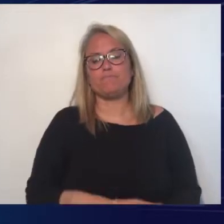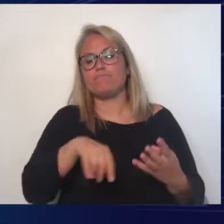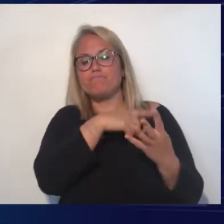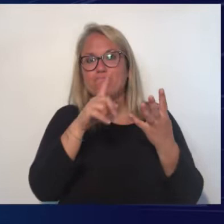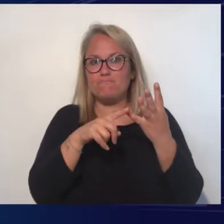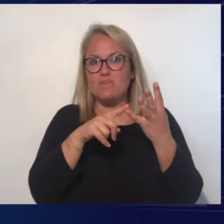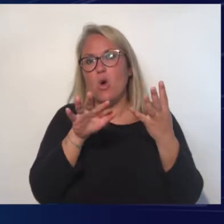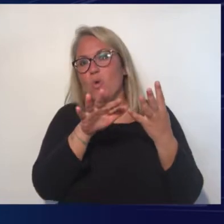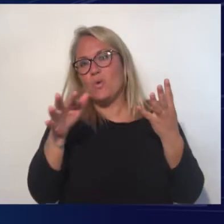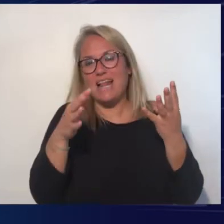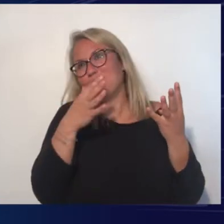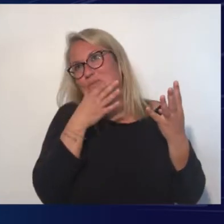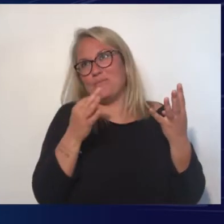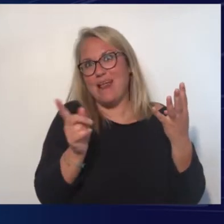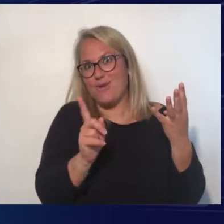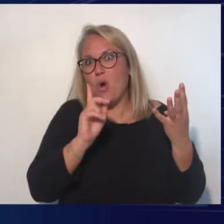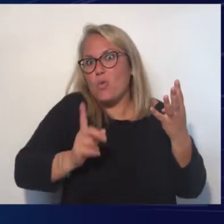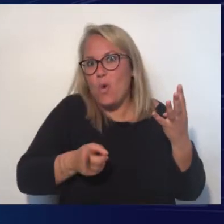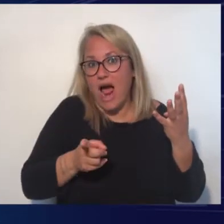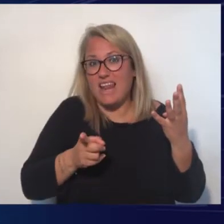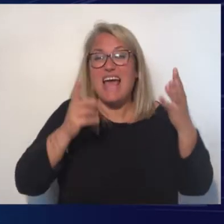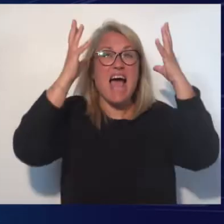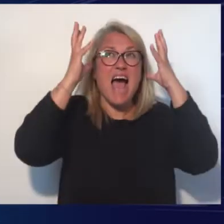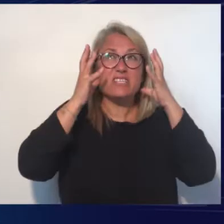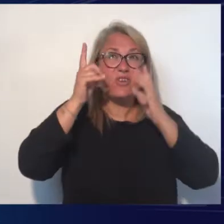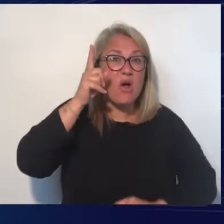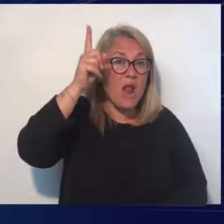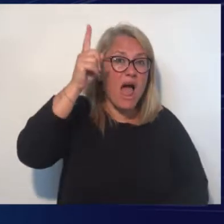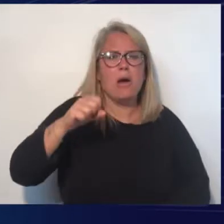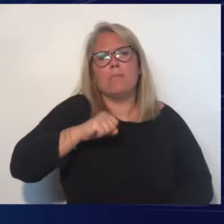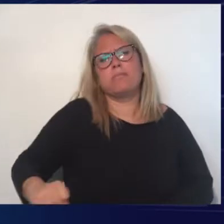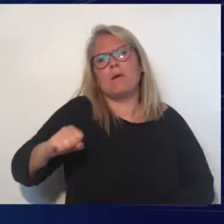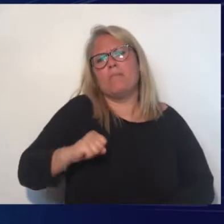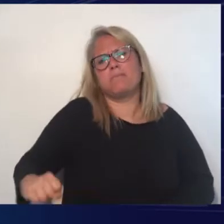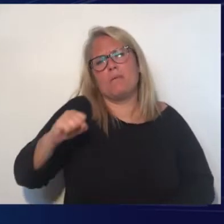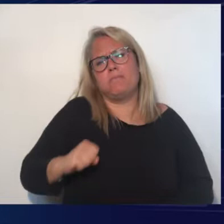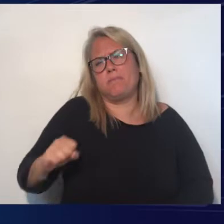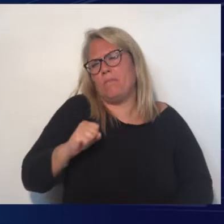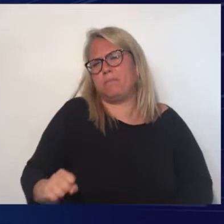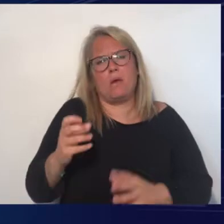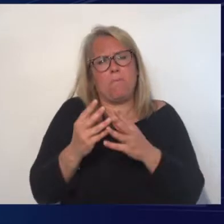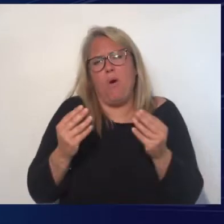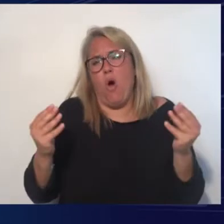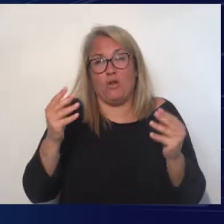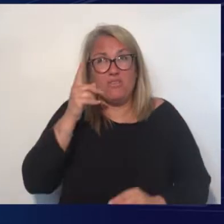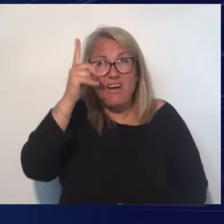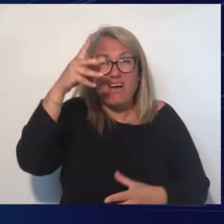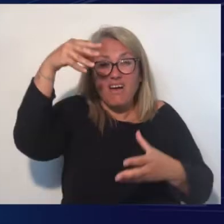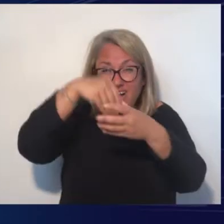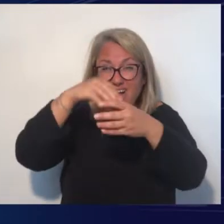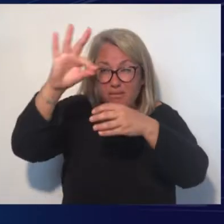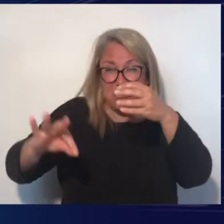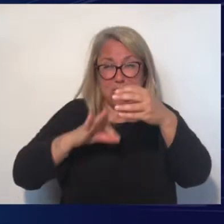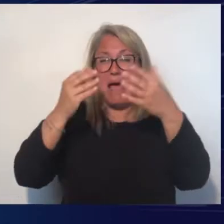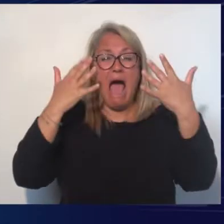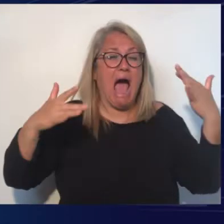altro dettaglio poco galante. Nello spazio gli astronauti emettono molto più flatulenze. Per cui non so come sarà l'aria nella stazione spaziale.